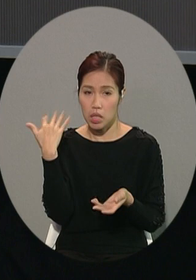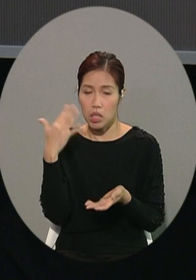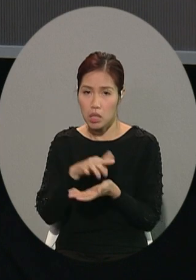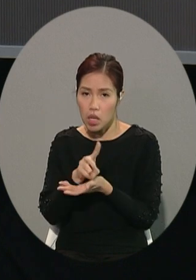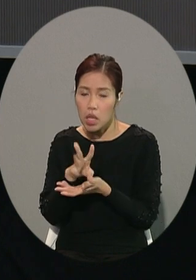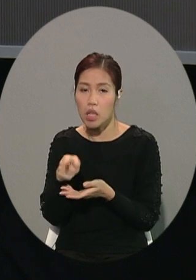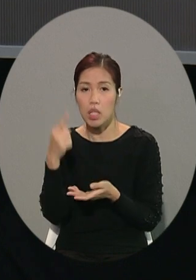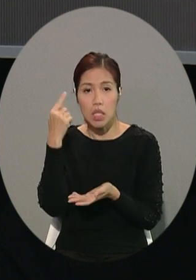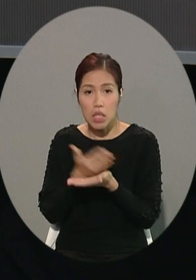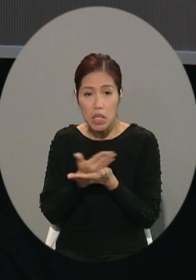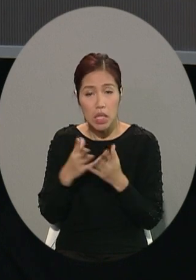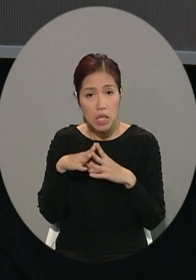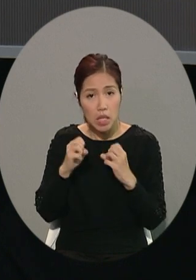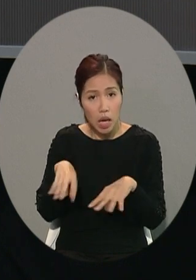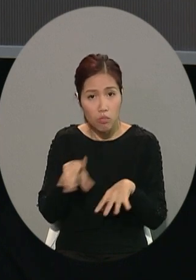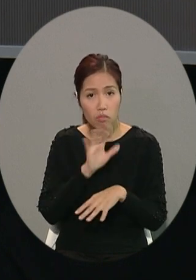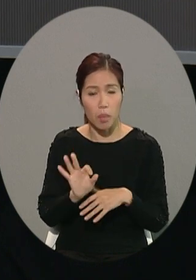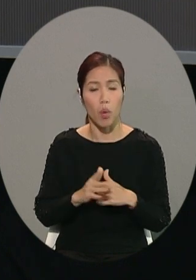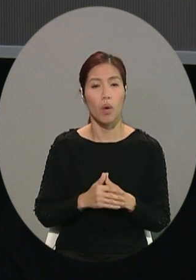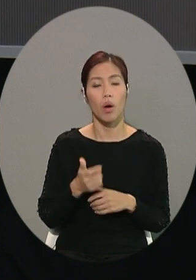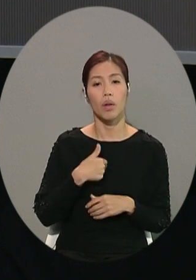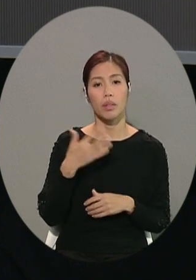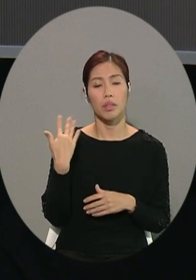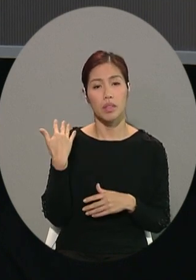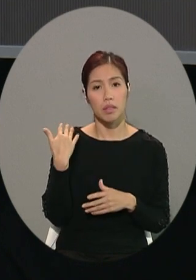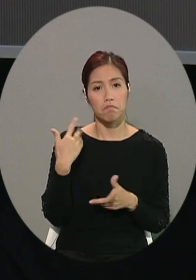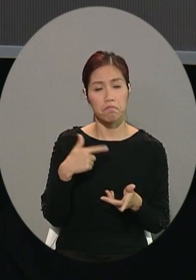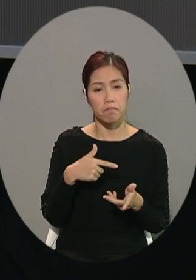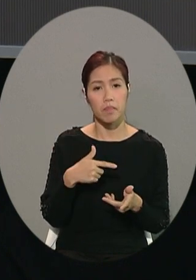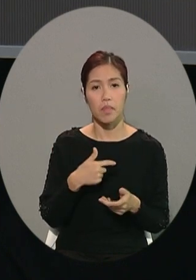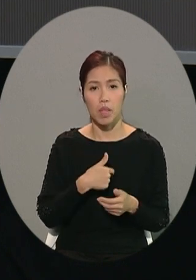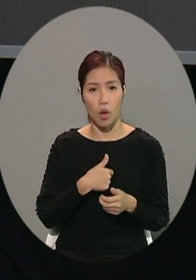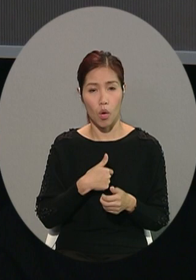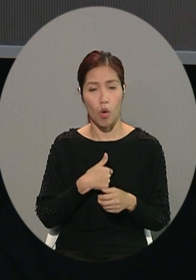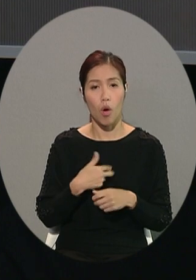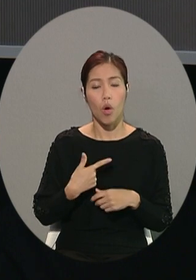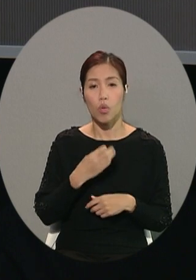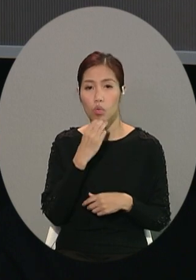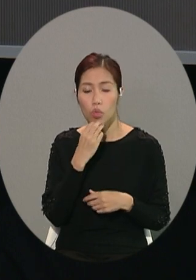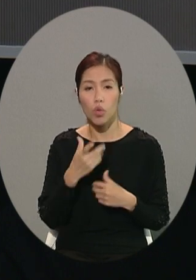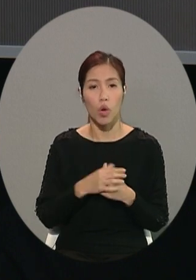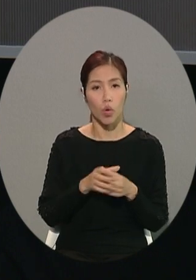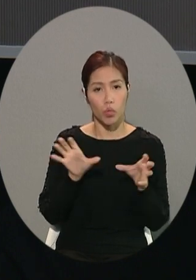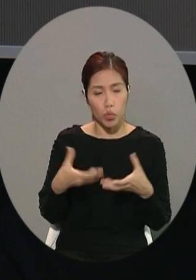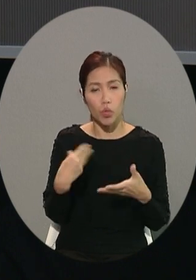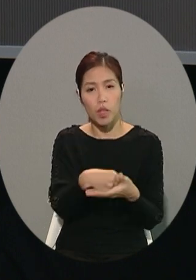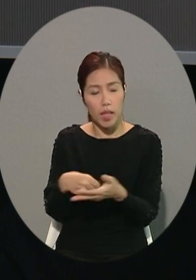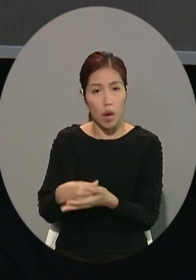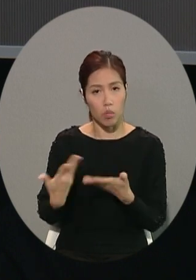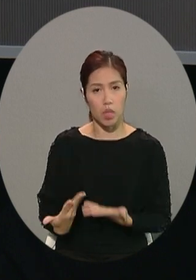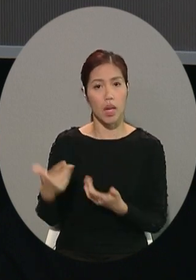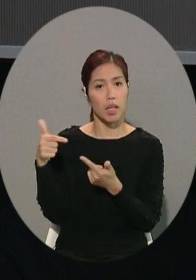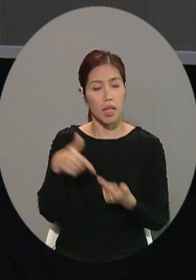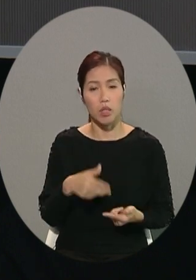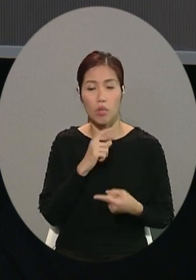有噶。 啊，讲解一下。 呢几年咧就系、是、不断咁帮譬如我仲搞紧东涌团购啦，而家仍然系运行紧嘅，而家有过